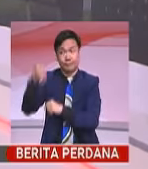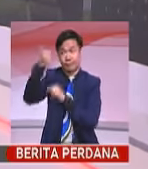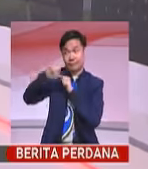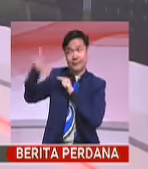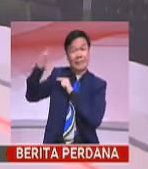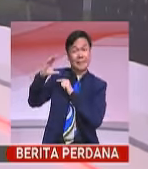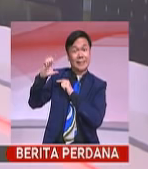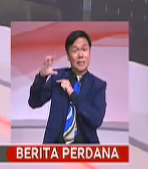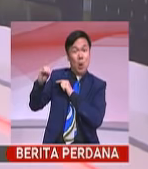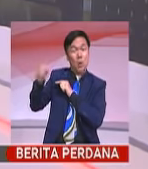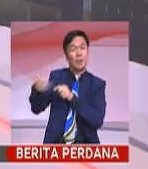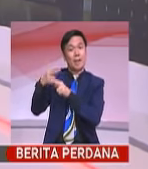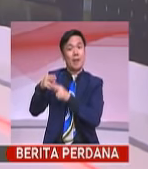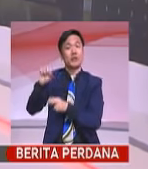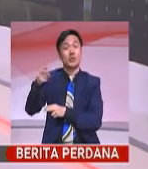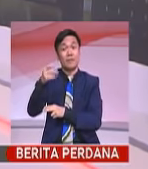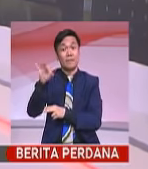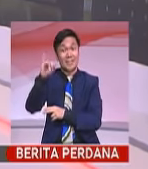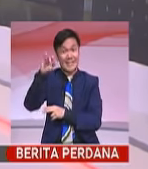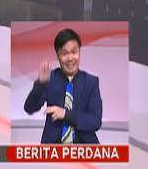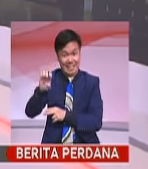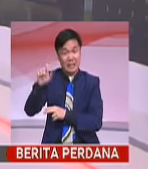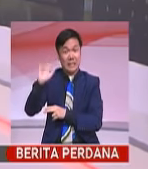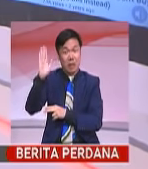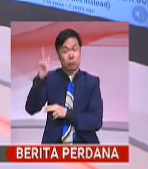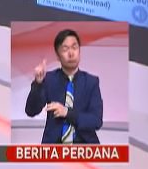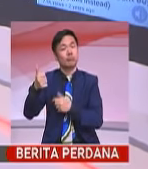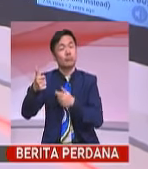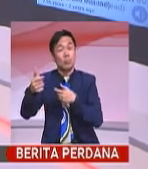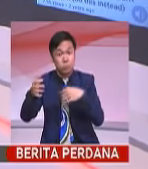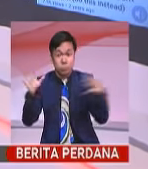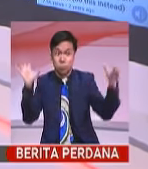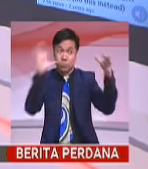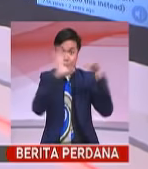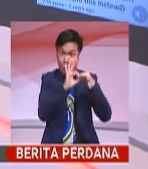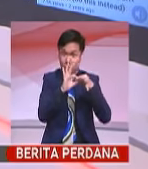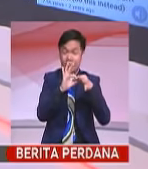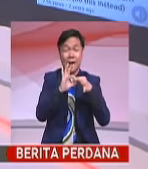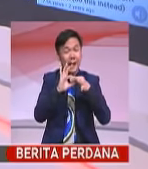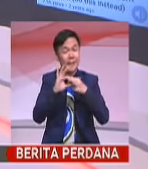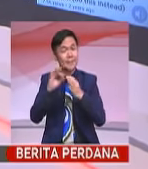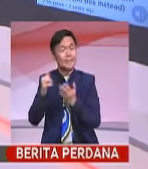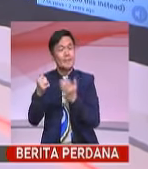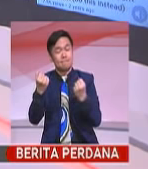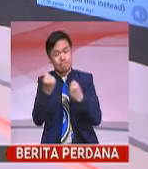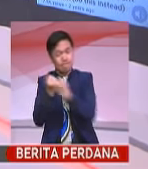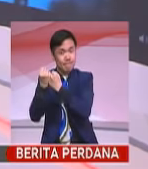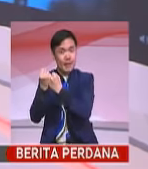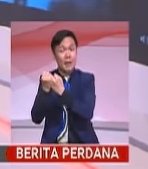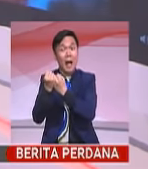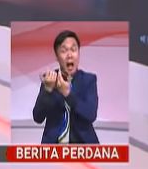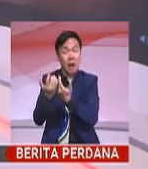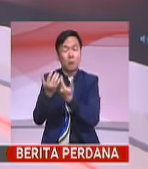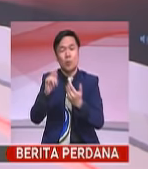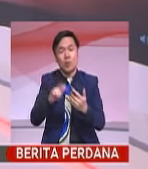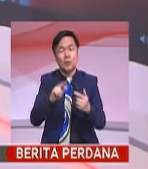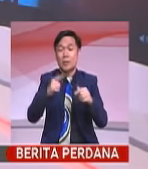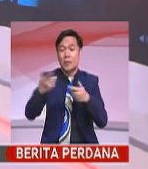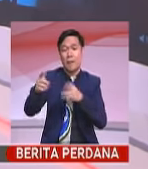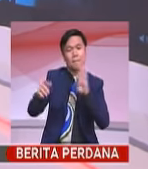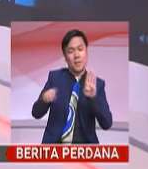Malaysia, Syafiee Syamsuddin berkata kerjasama berkenaan juga akan membantu pihaknya meneroka penyelesaian peniaga dengan